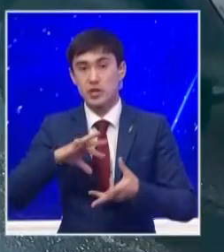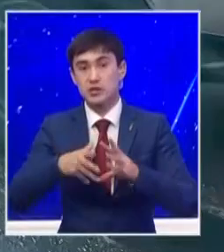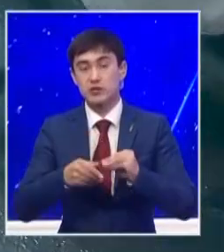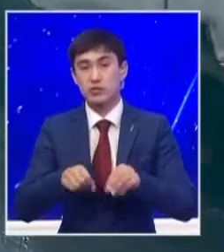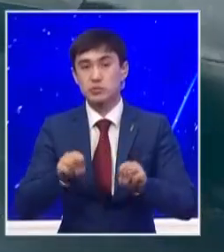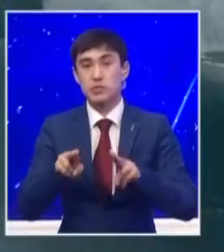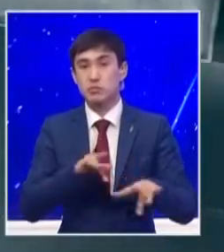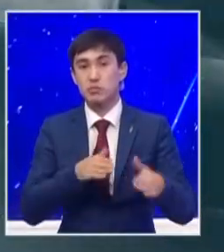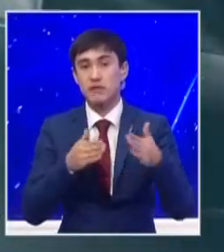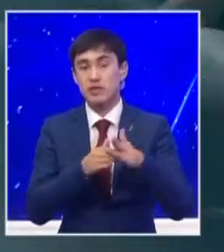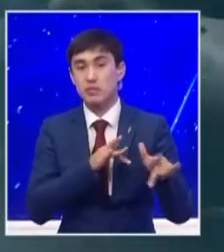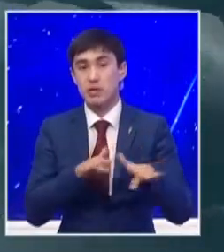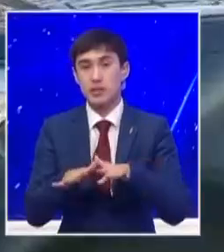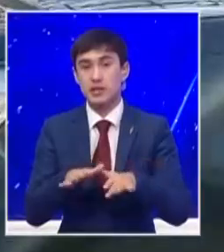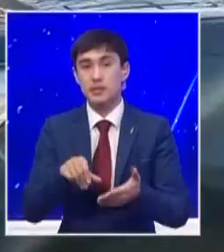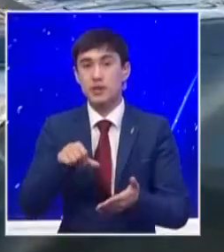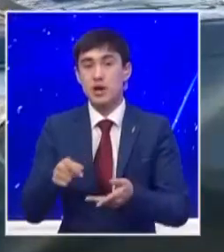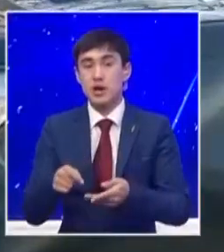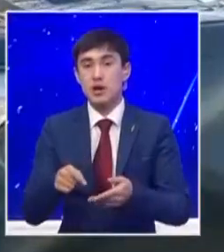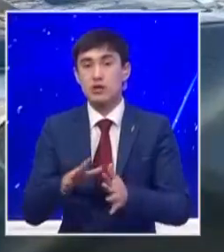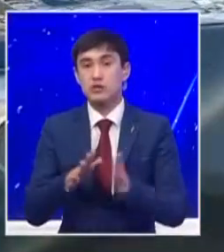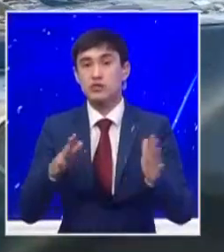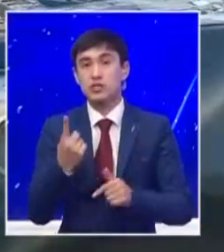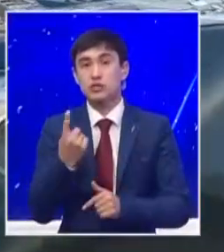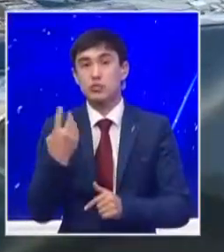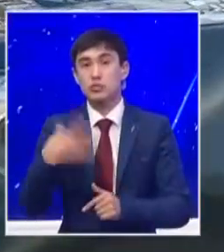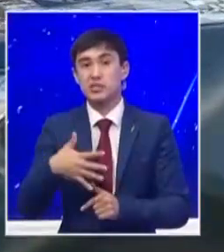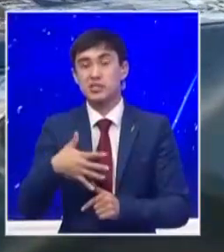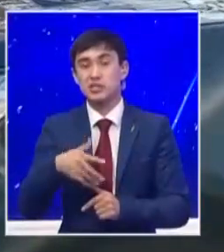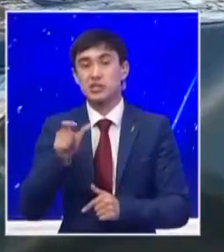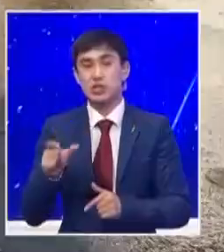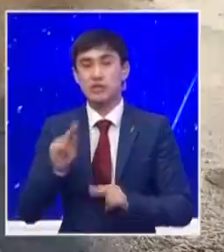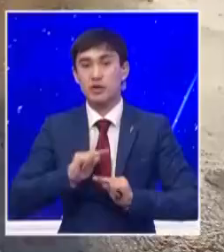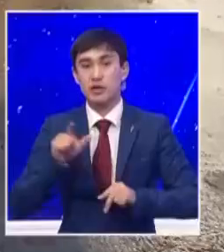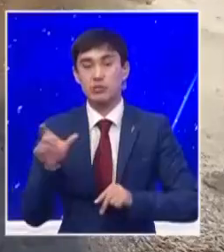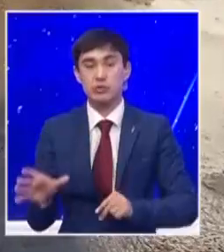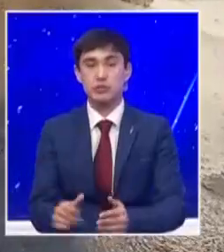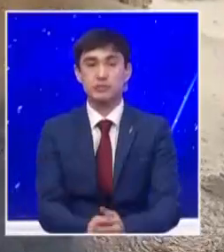всего в оперативно-профилактическая привлечено свыше 150 правоохранителей